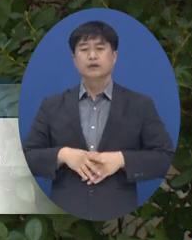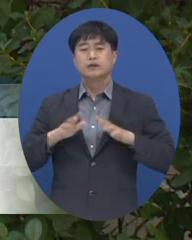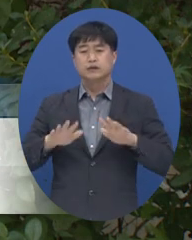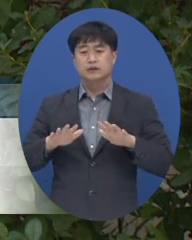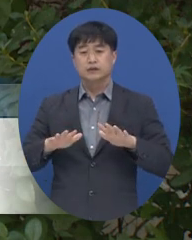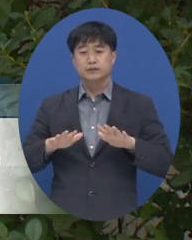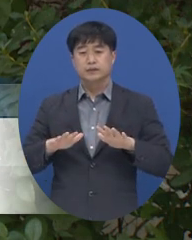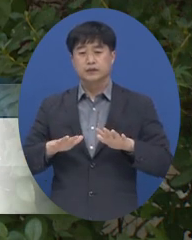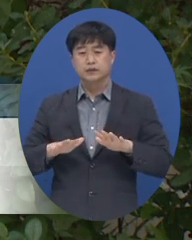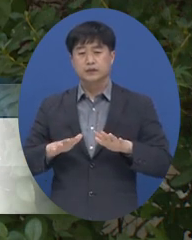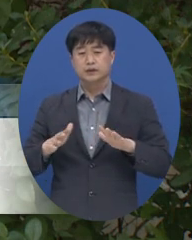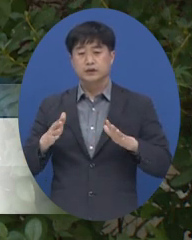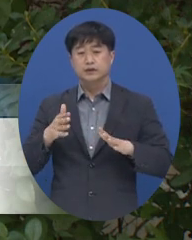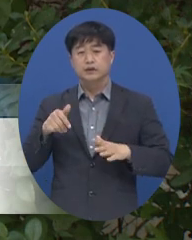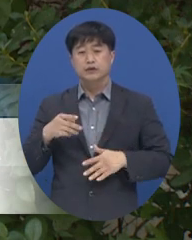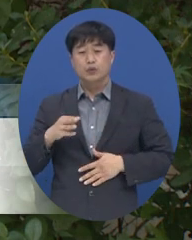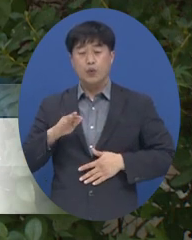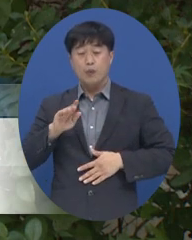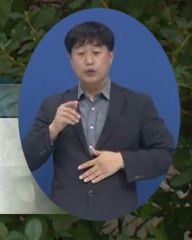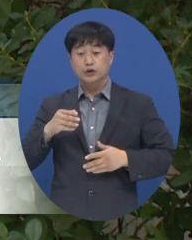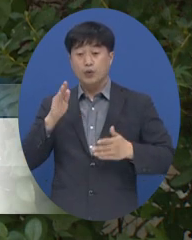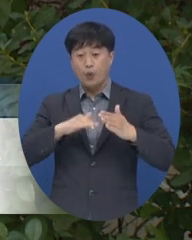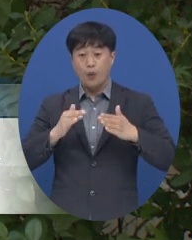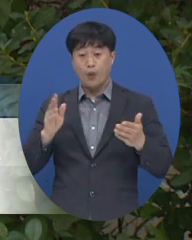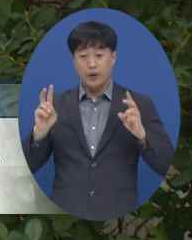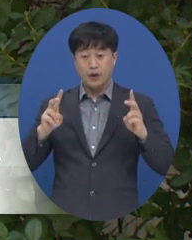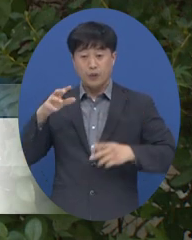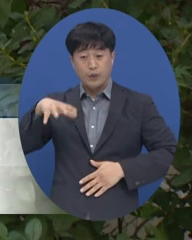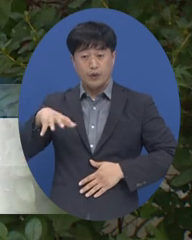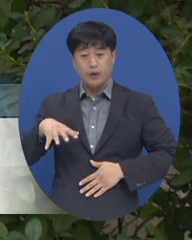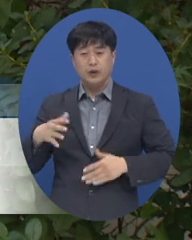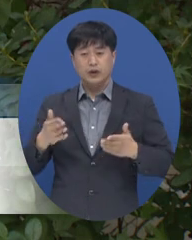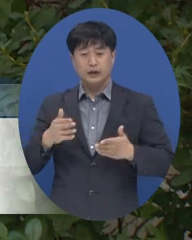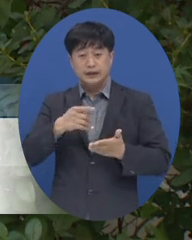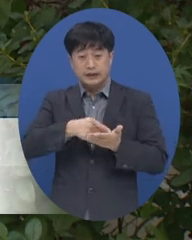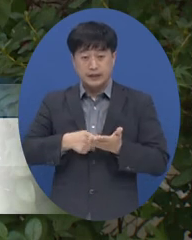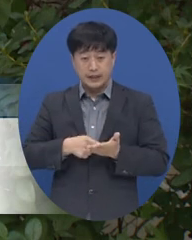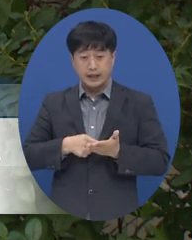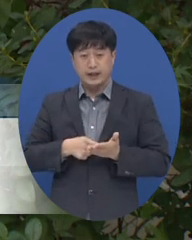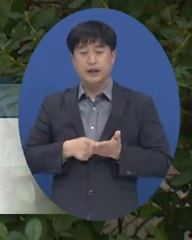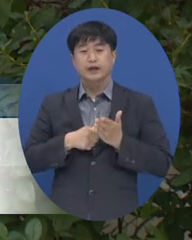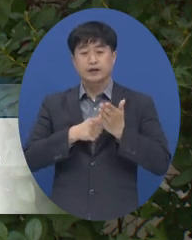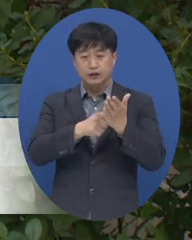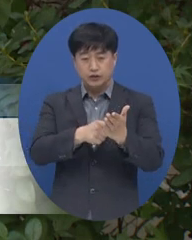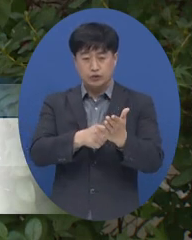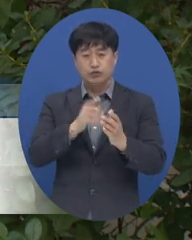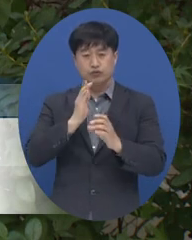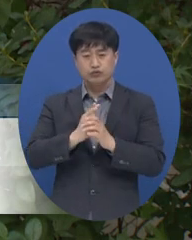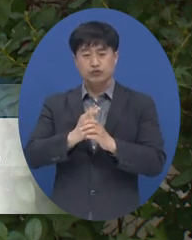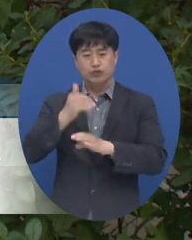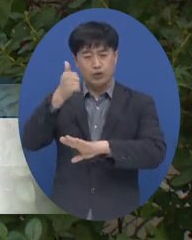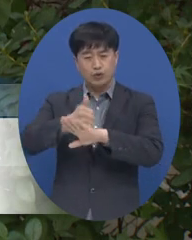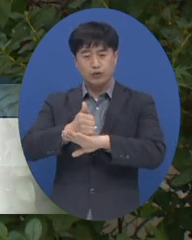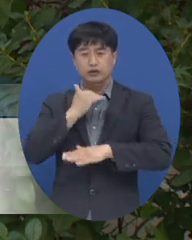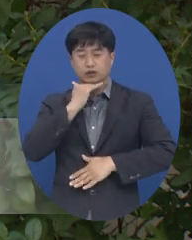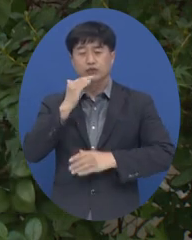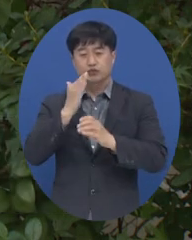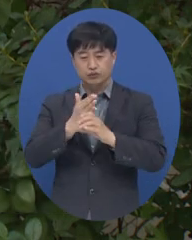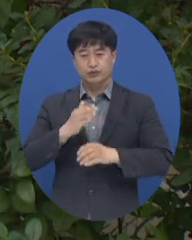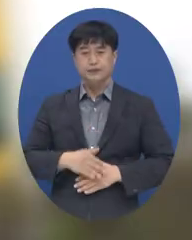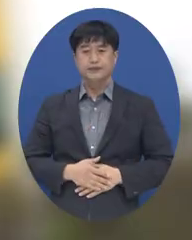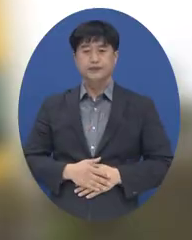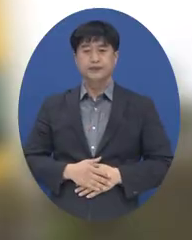그 근로복지공단에 업무상 채 에 대한 산재 신청이 되어 있는 상태구요 아직 승인 결과를 기다리고 있는